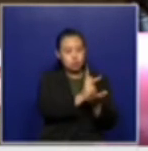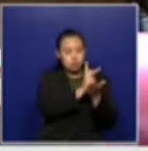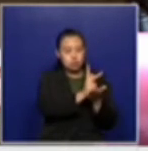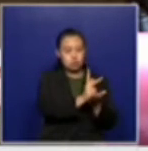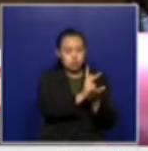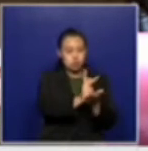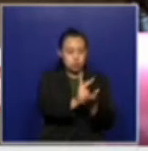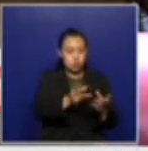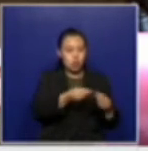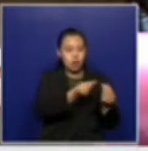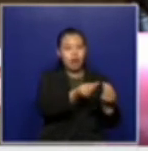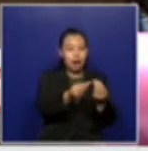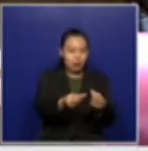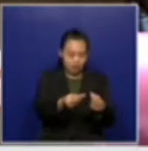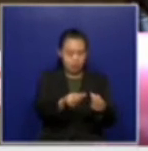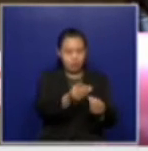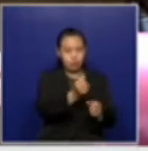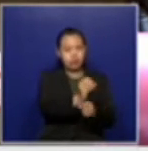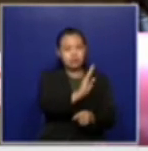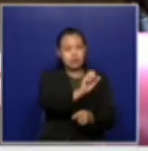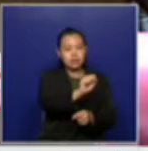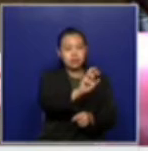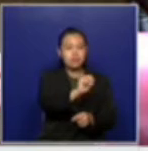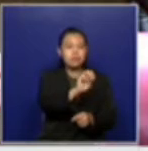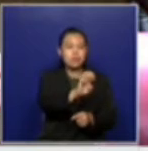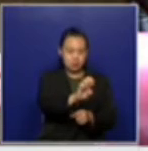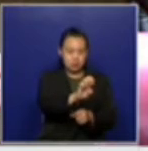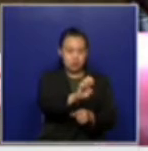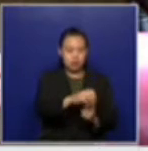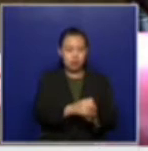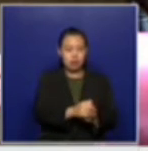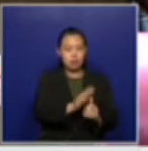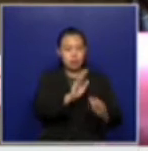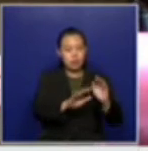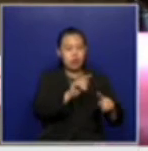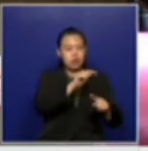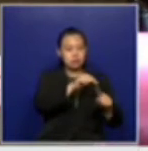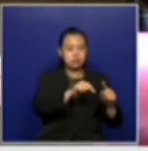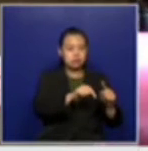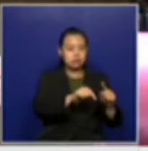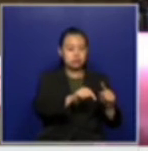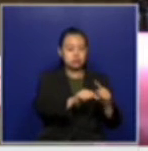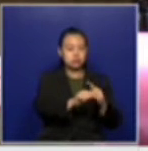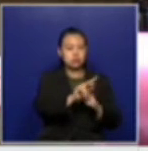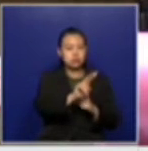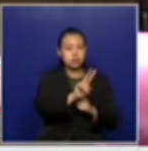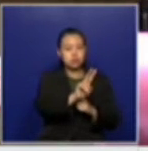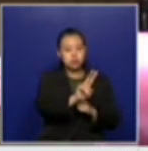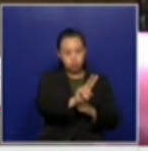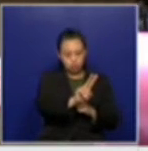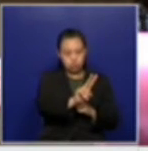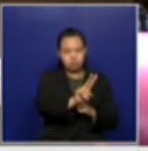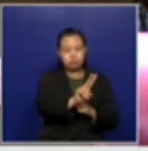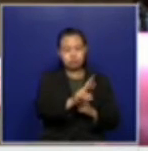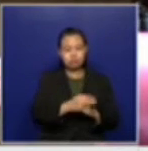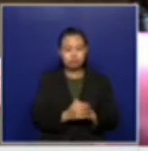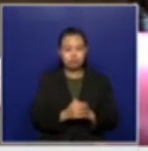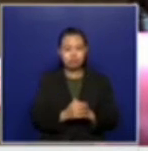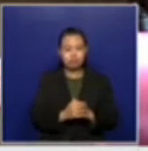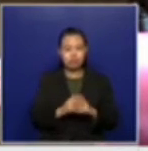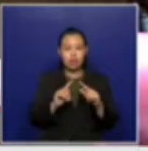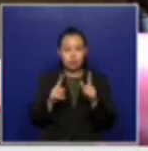ไปปล่อยกู้ต่อคนที่เป็น SME ในอัตราร้อยละไม่เกิน 2% เป็นเวลา2ปีแต่มาดูข้อเท็จจริงครับท่านประธาน